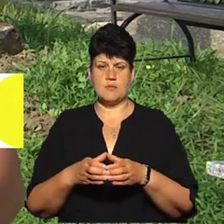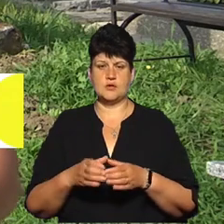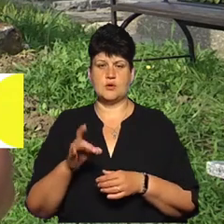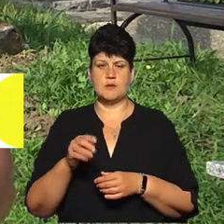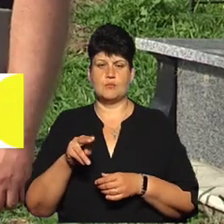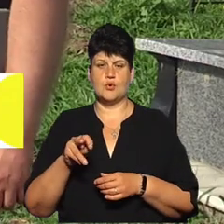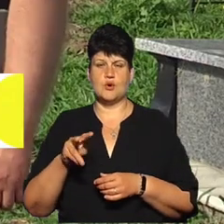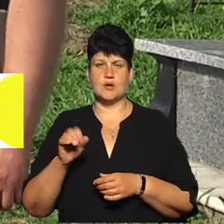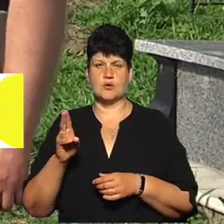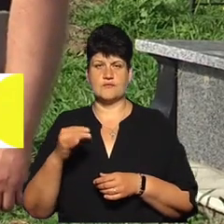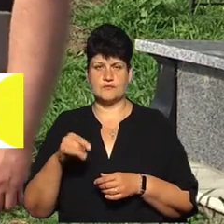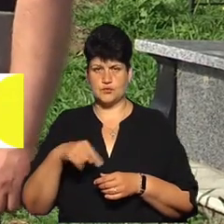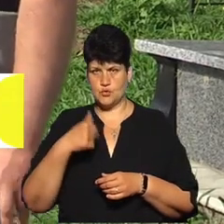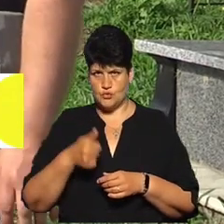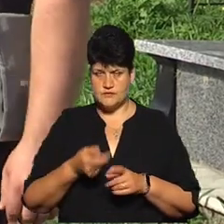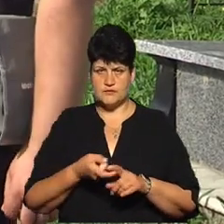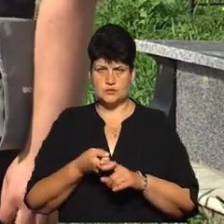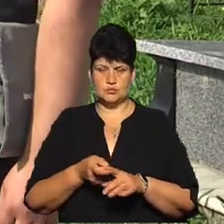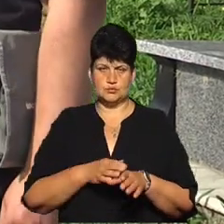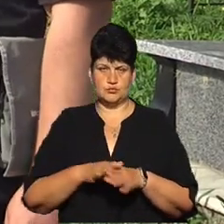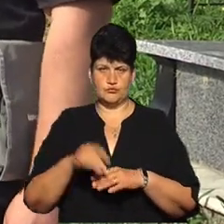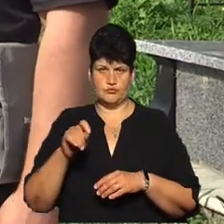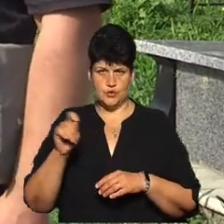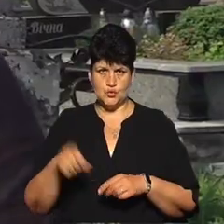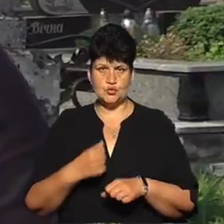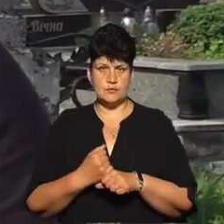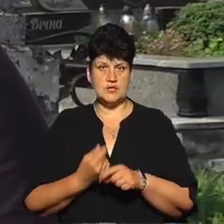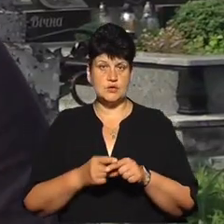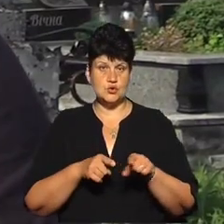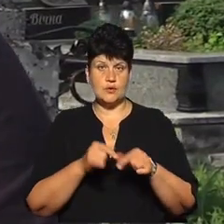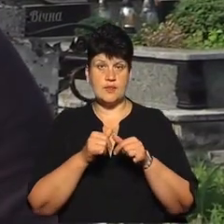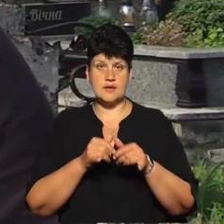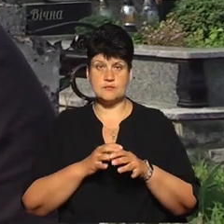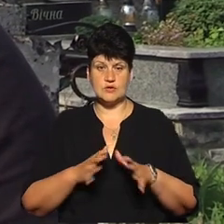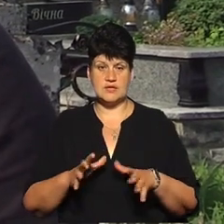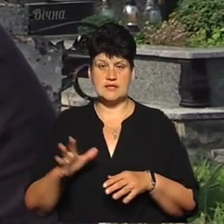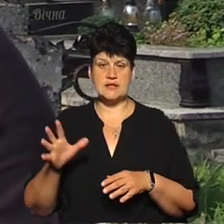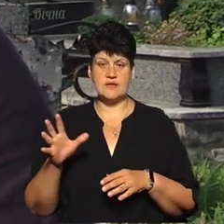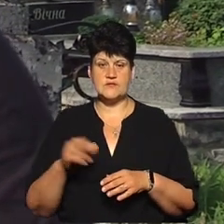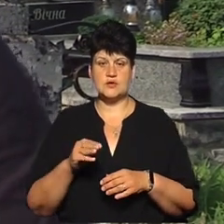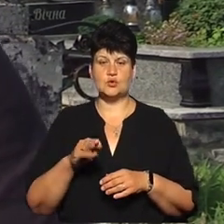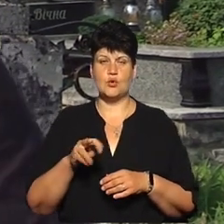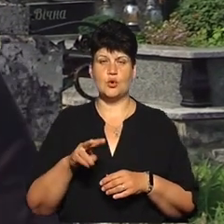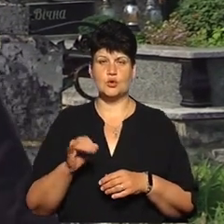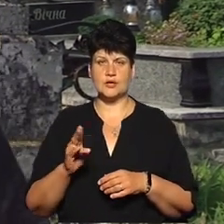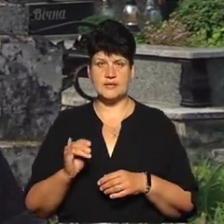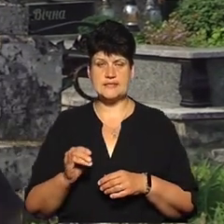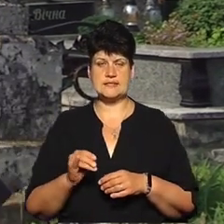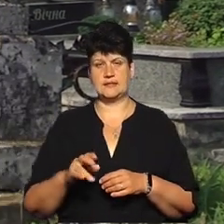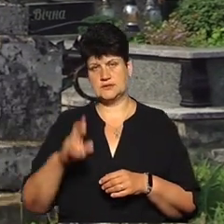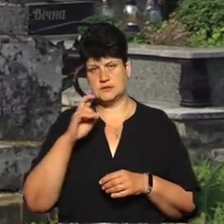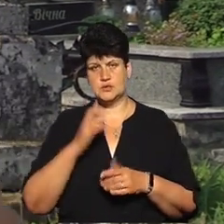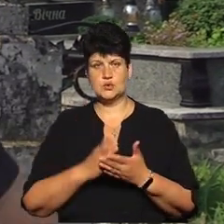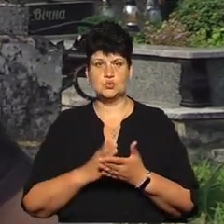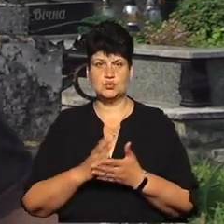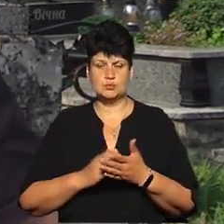Розповідає, цьогоріч через повномасштабну війну зробити цього не змогли. На всіх толоках залучені комунальні служби і практично,